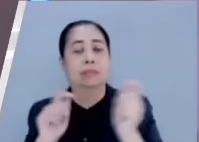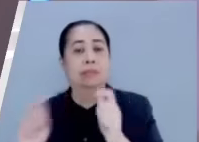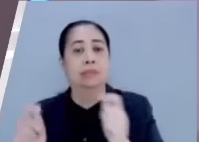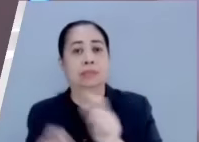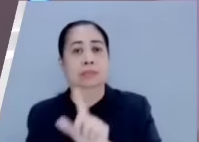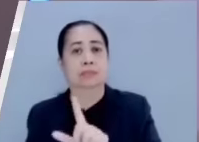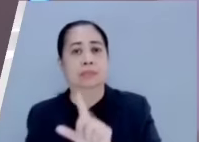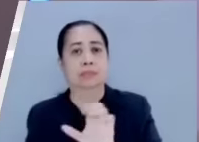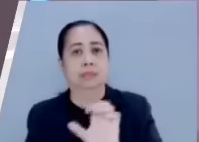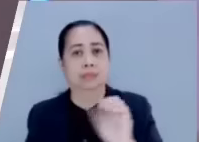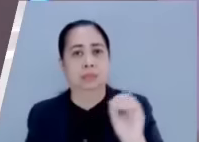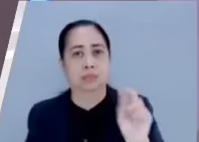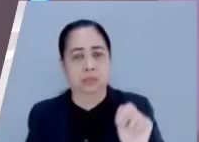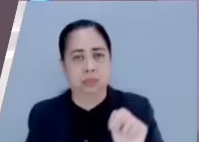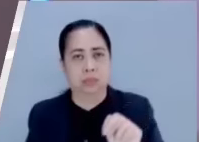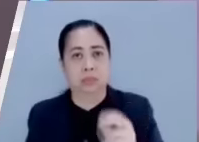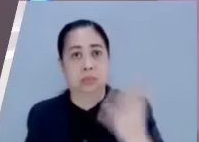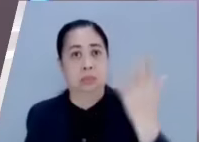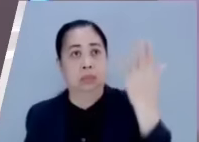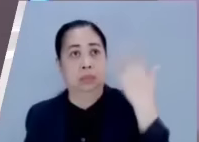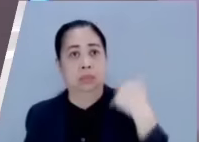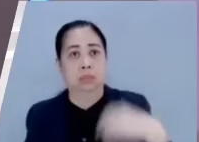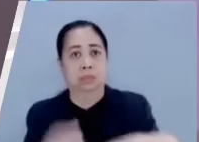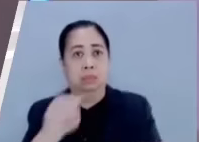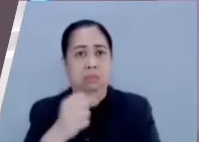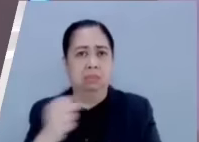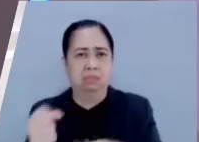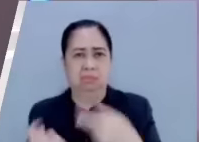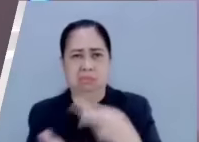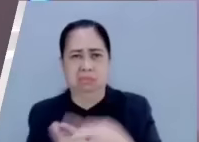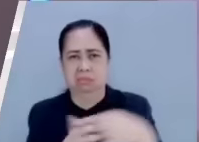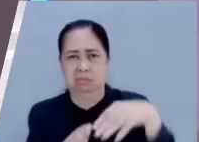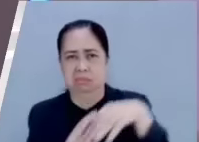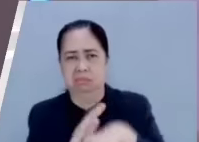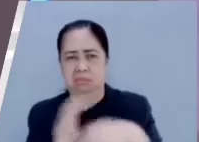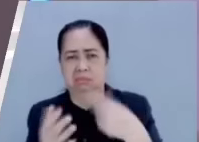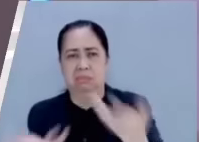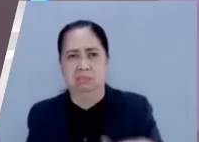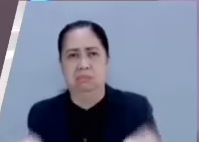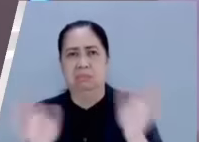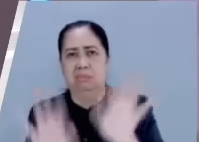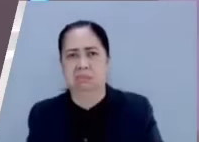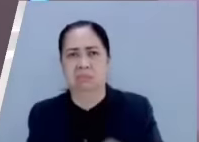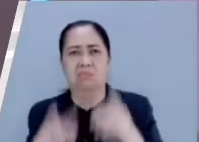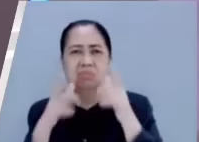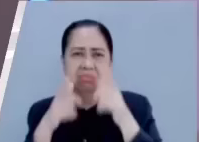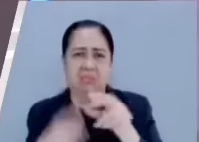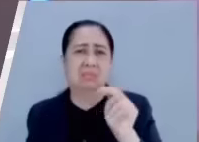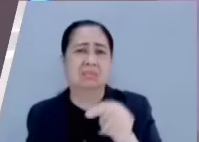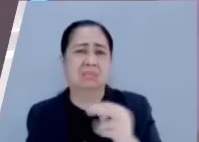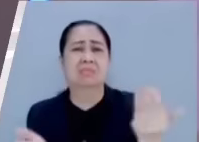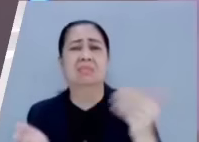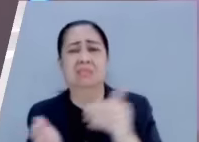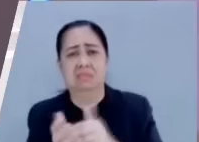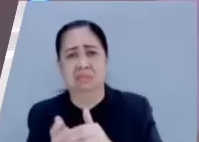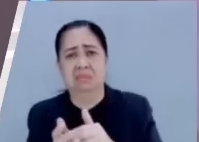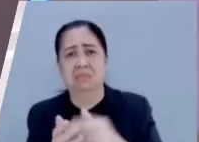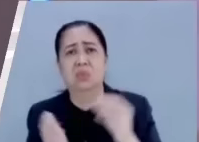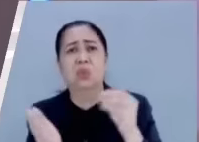Leon. Kung nung nakaraang anihan, lugi na sila. Ngayon, mukhang kailangan na naman daw nilang